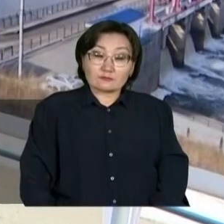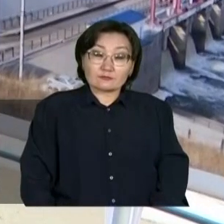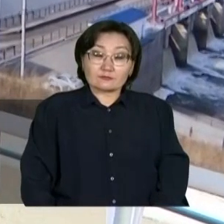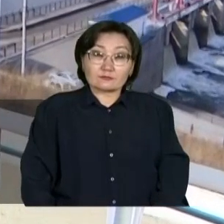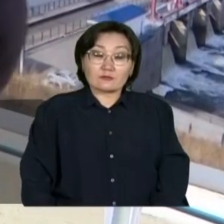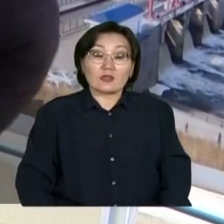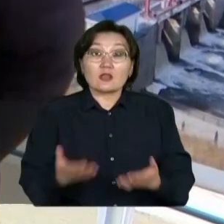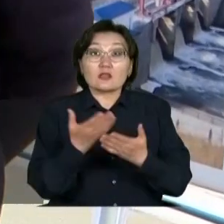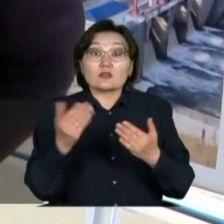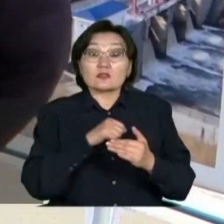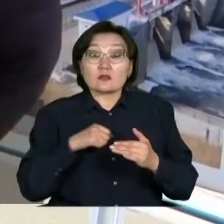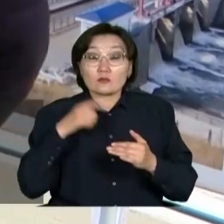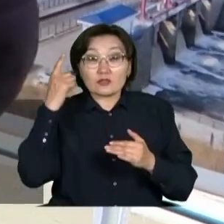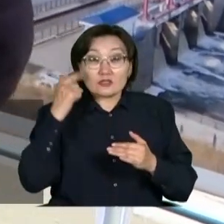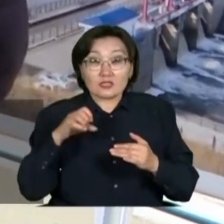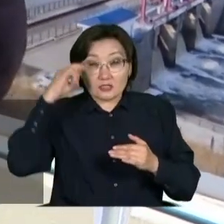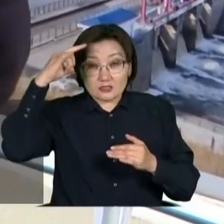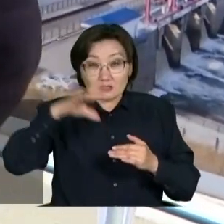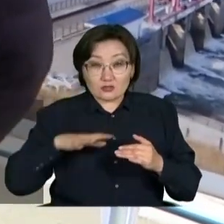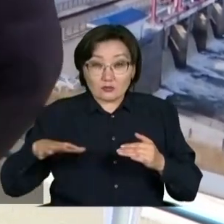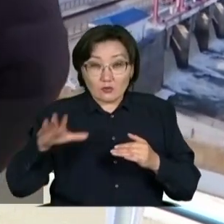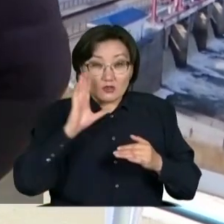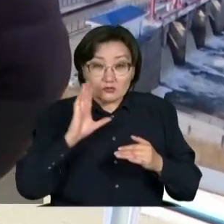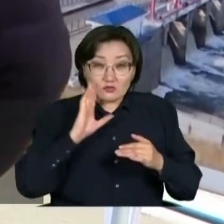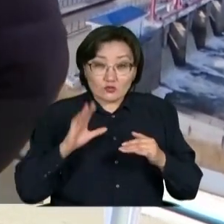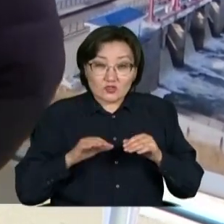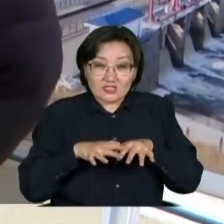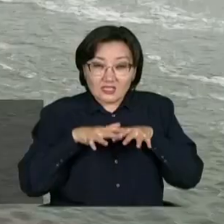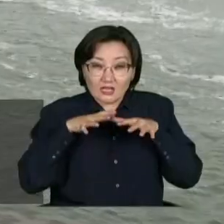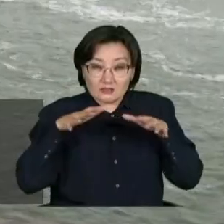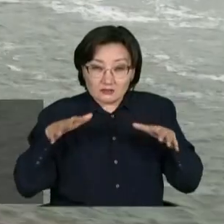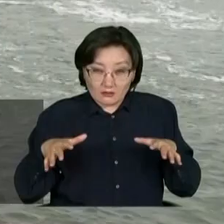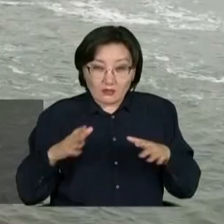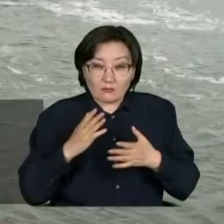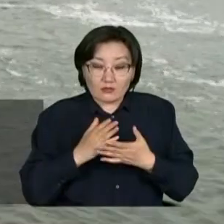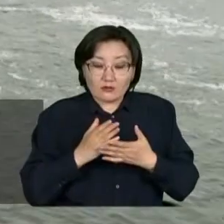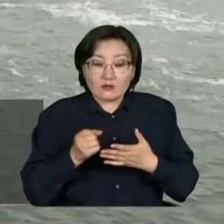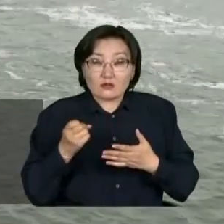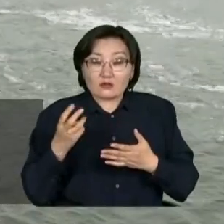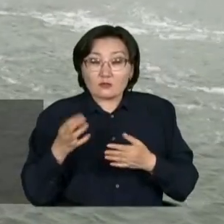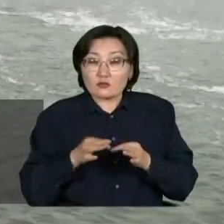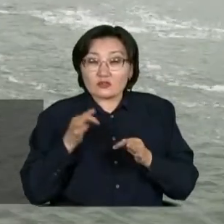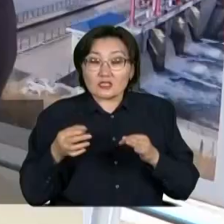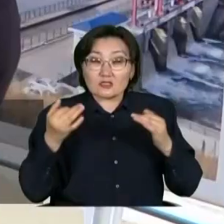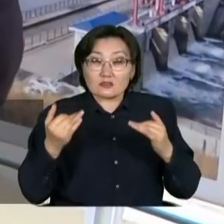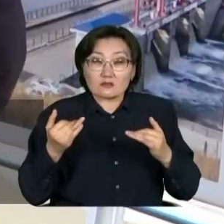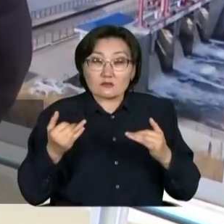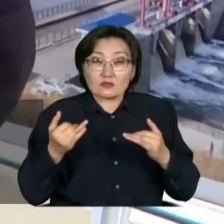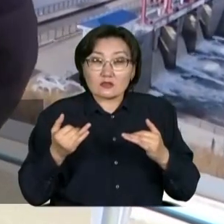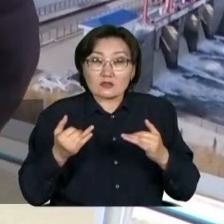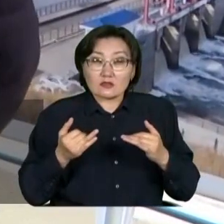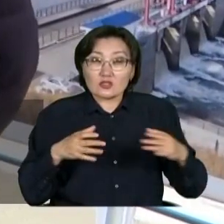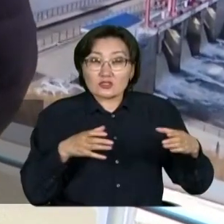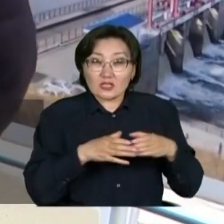Өздеріңіз білесіздерінде еліміз бойынша су тасқыны болып жатыр қазір кейбір өңірлерінде. Сондықтан қазір жеке